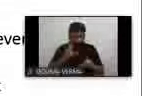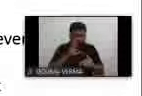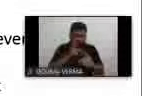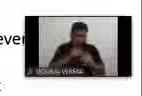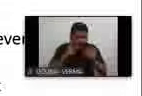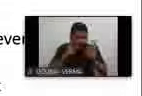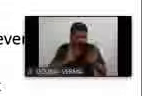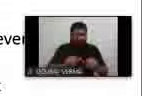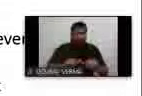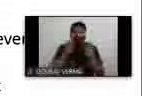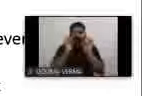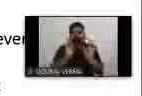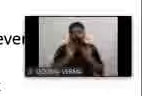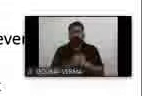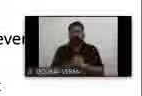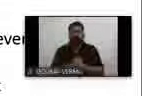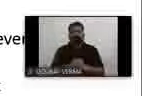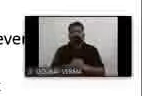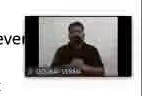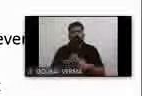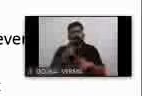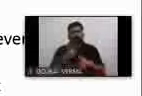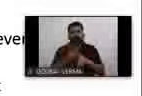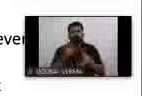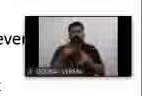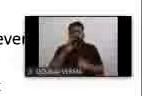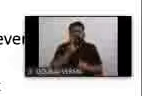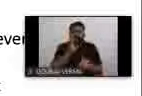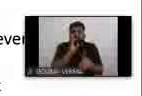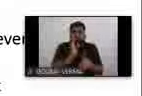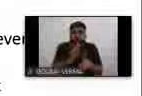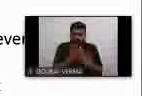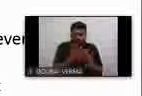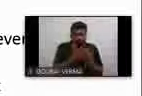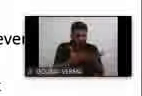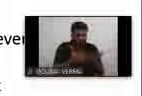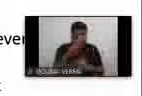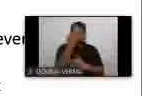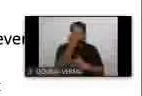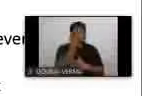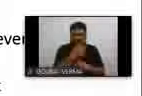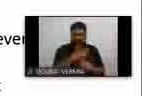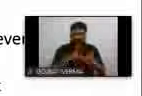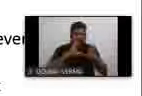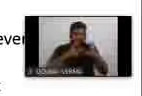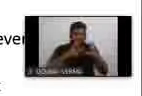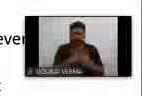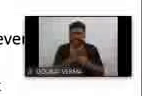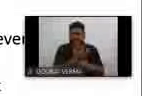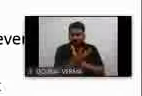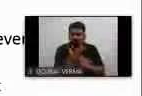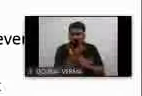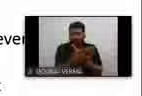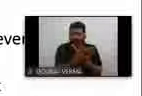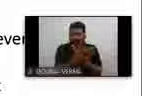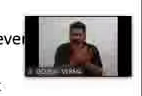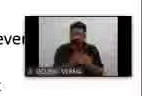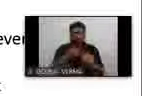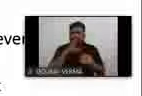possible. Familiar और रियल ऑब्जेक्ट्स, बॉटल, बॉल, प्लेट, टॉय,